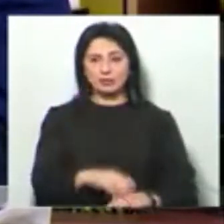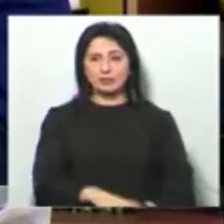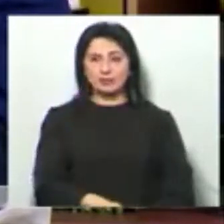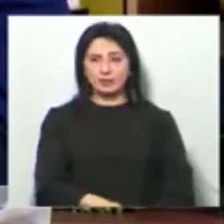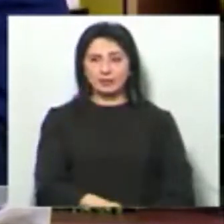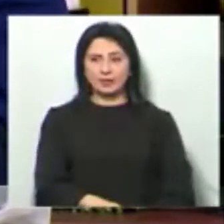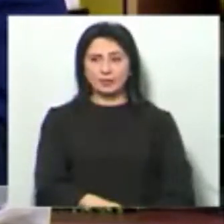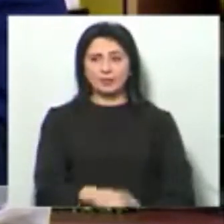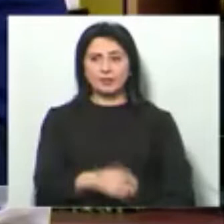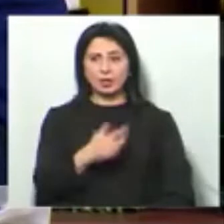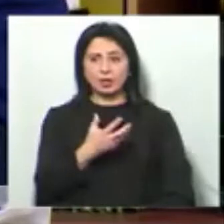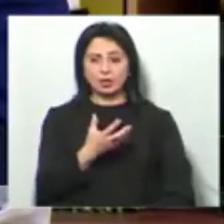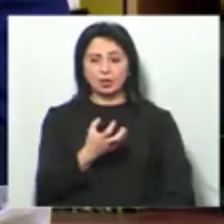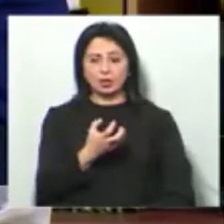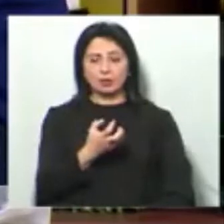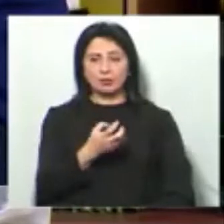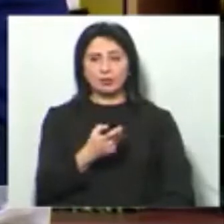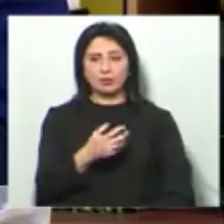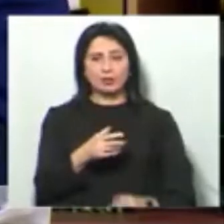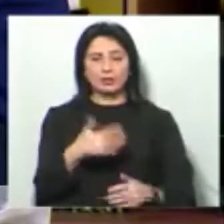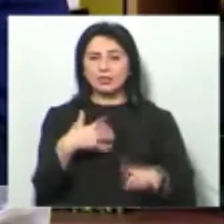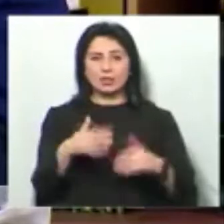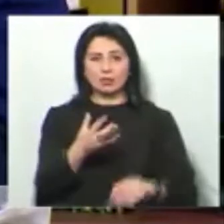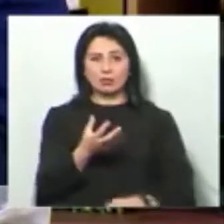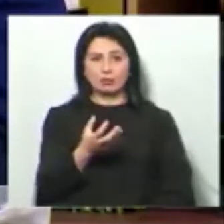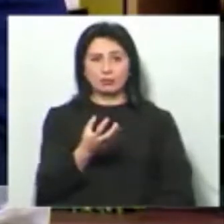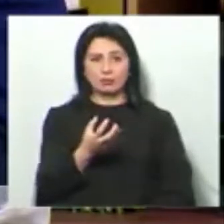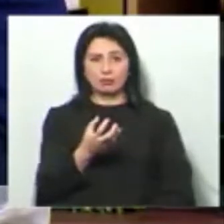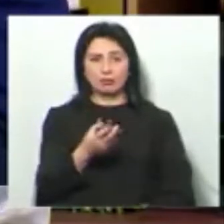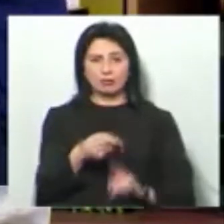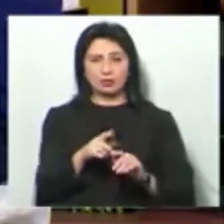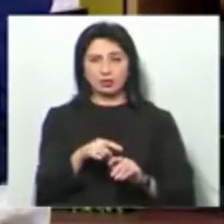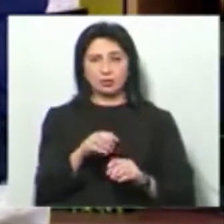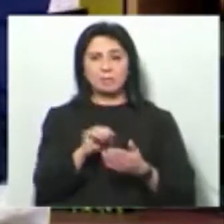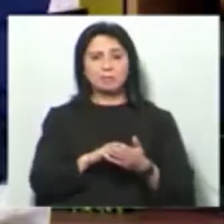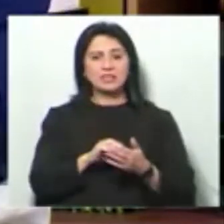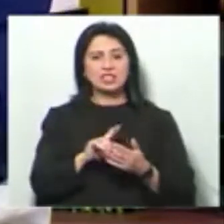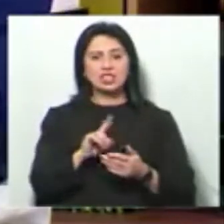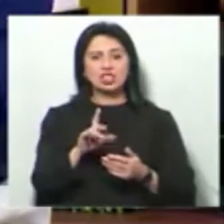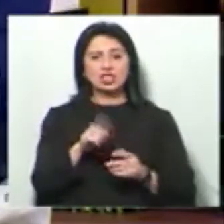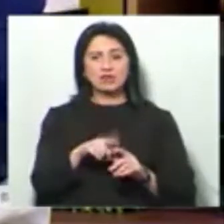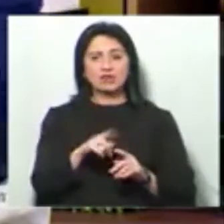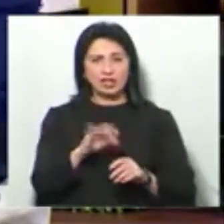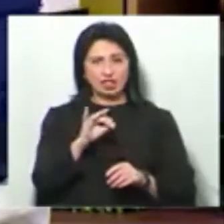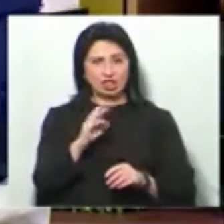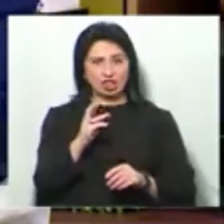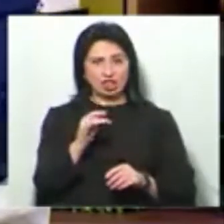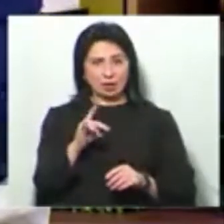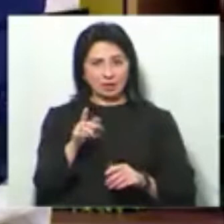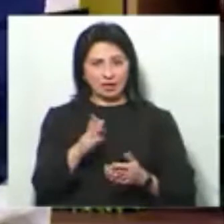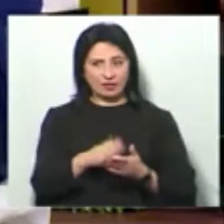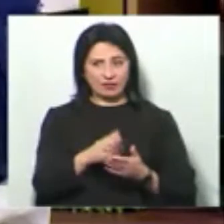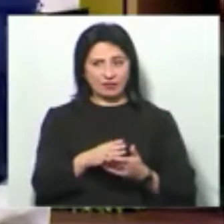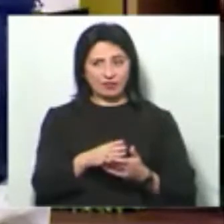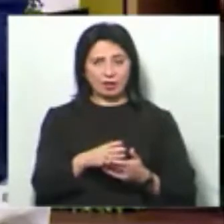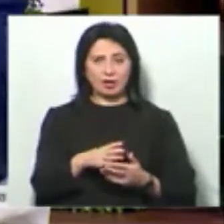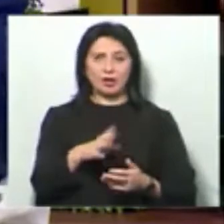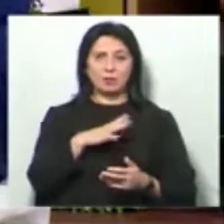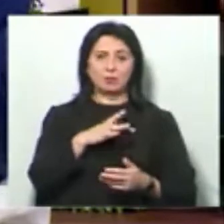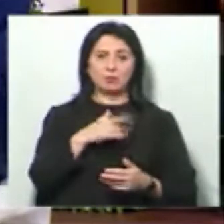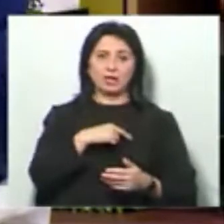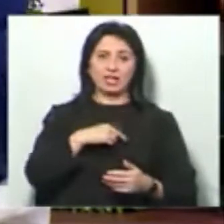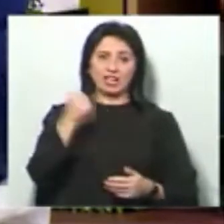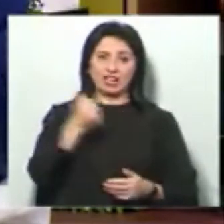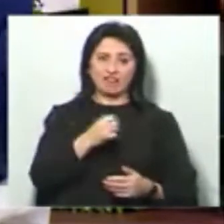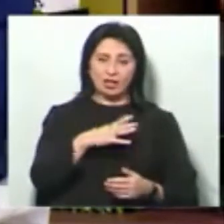ახსნათ არის კუმშვადი ფუნქცია დაქვეითებულია რაღაც მიზეზის გამო. შეიძლება იყოს ის შემოვლი დაავადება, შეიძლება იყოს გადატანა Stalin mă cardu mi-și făcut eșile